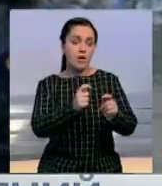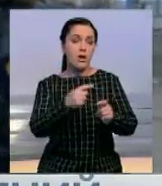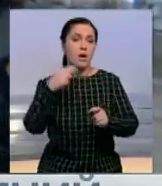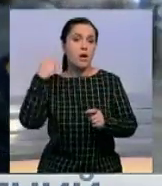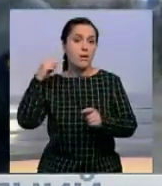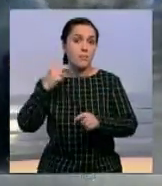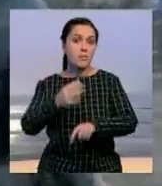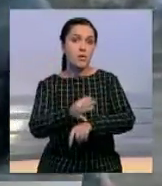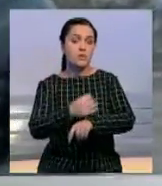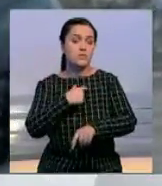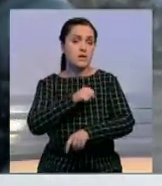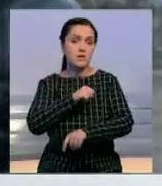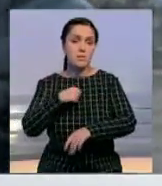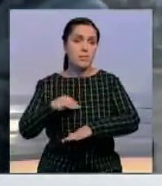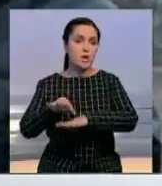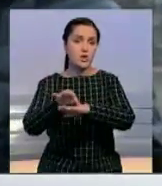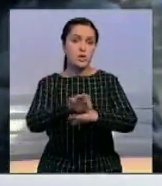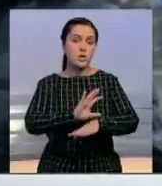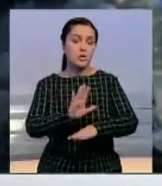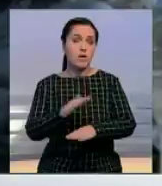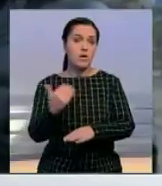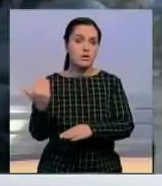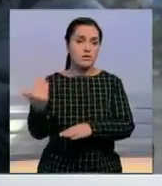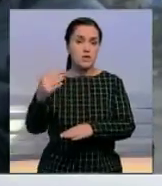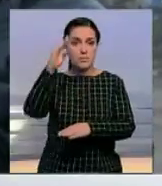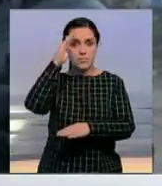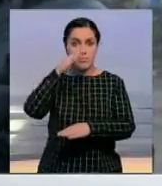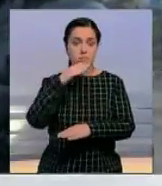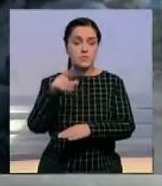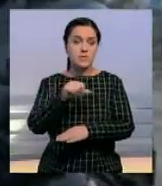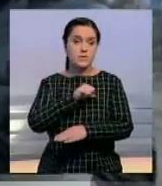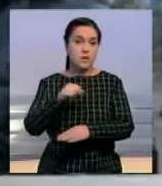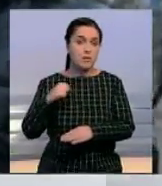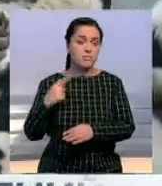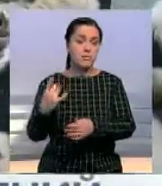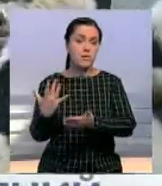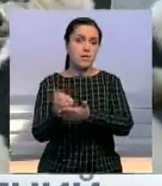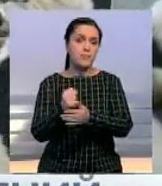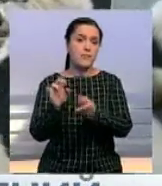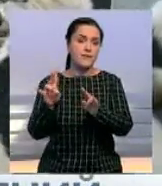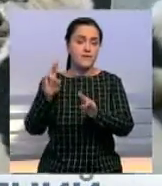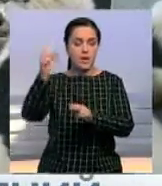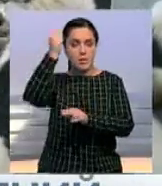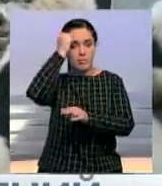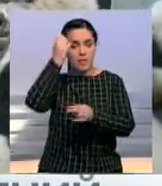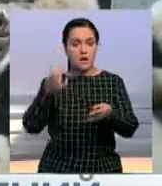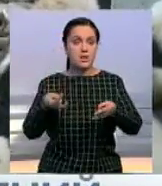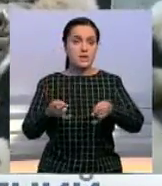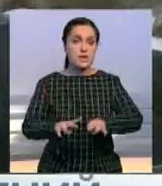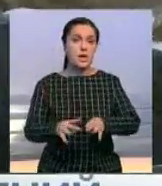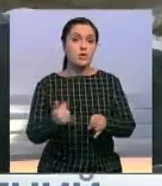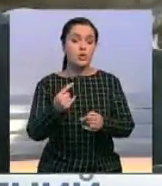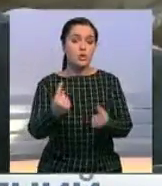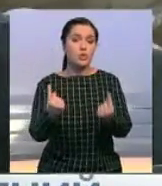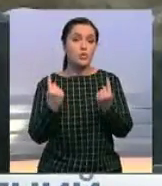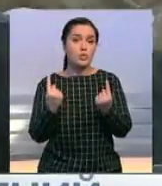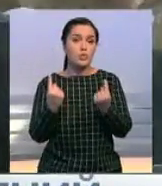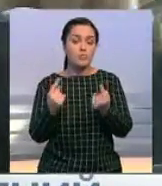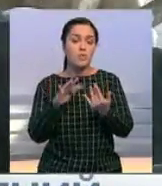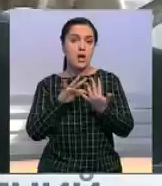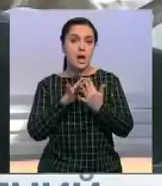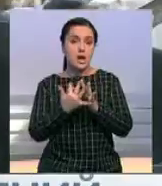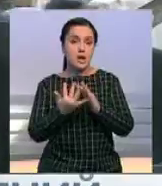Нет, не ношу. Знаете, в моем понимании так, всегда нужно самому заработать, потом это одевать. Сейчас одно из крупных агроформирований